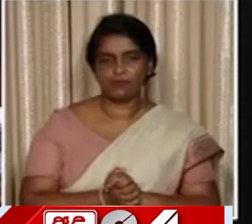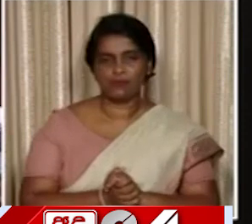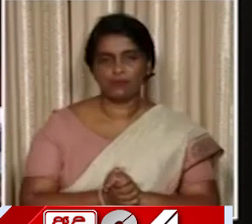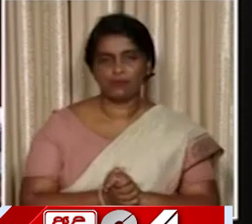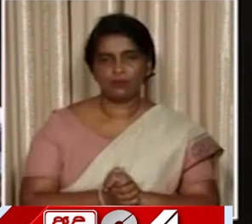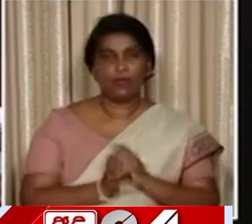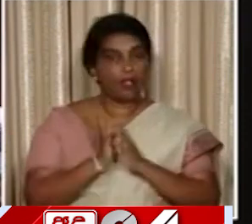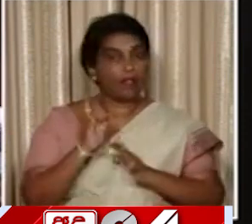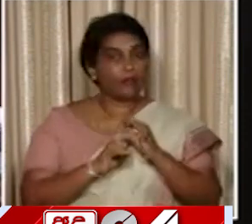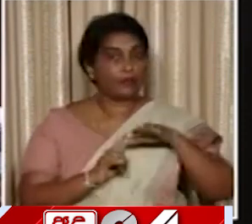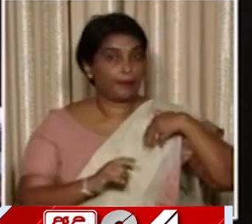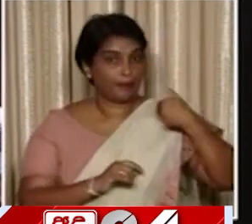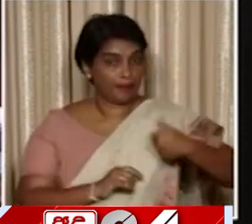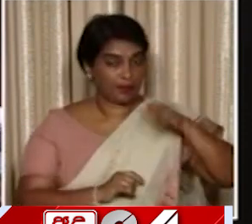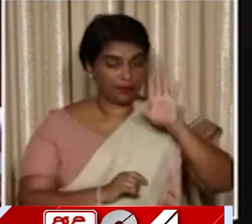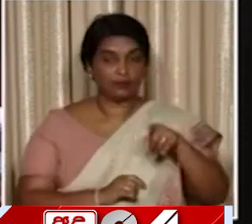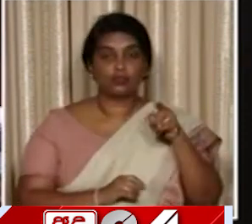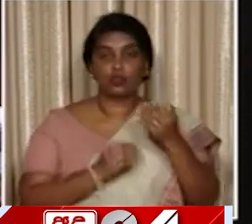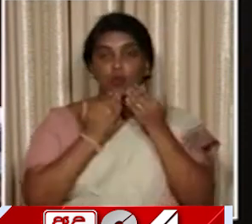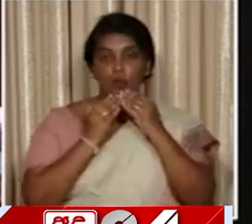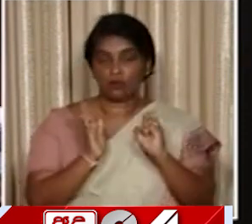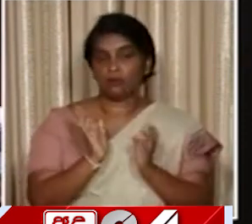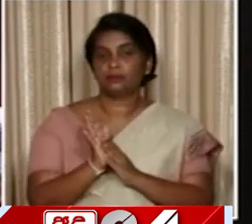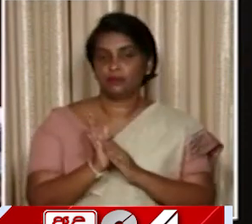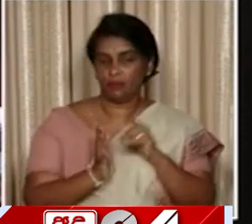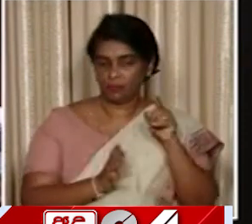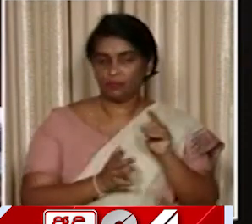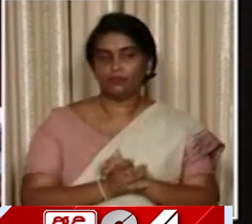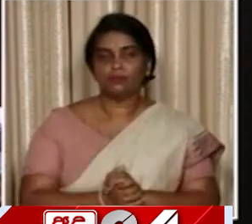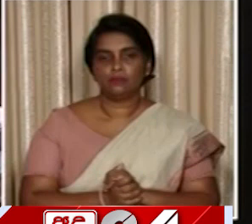ematiwareyage pradhanatwen thina upadeshaka karaka sabahave.